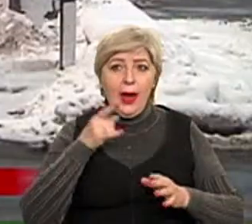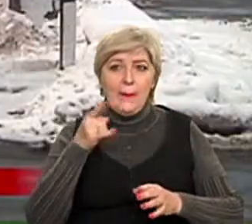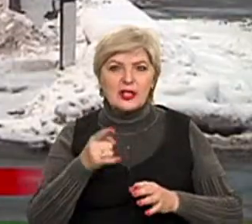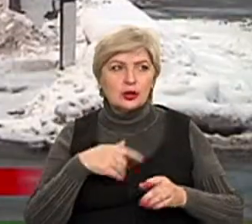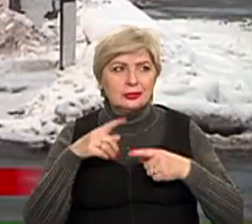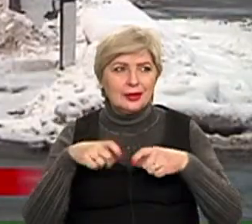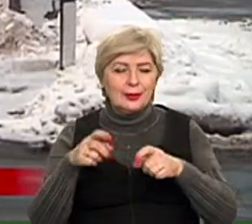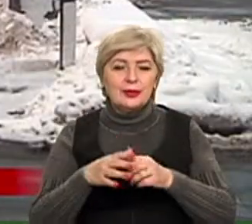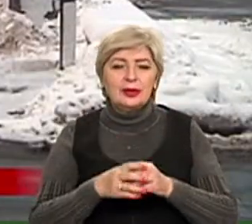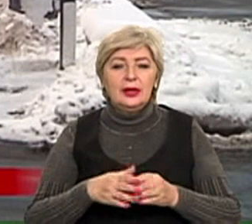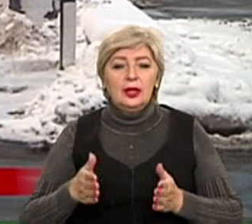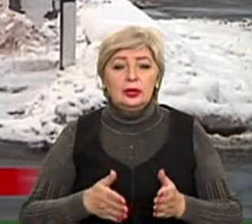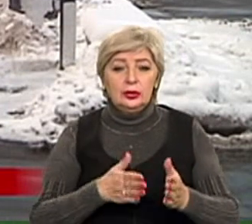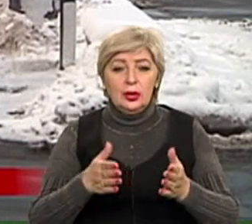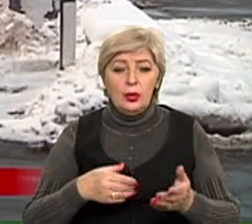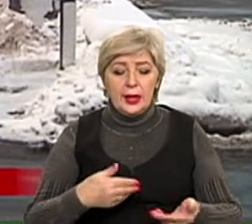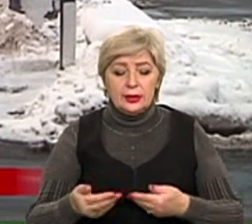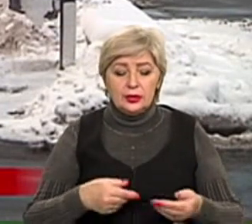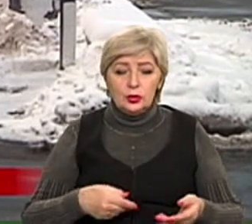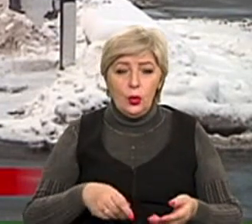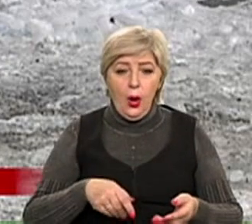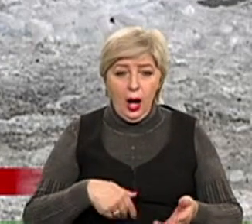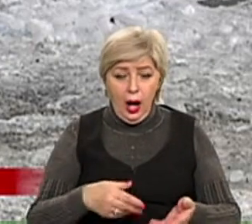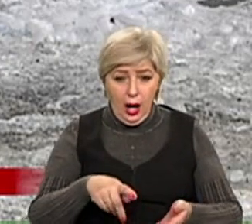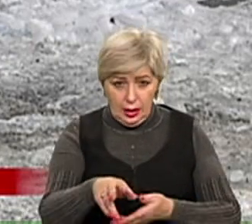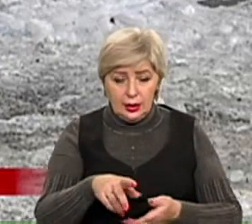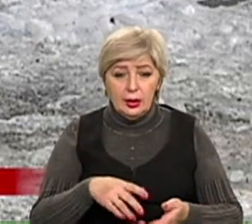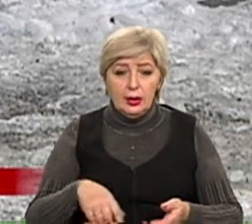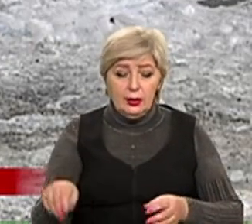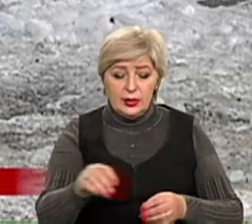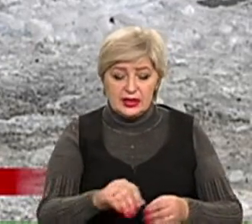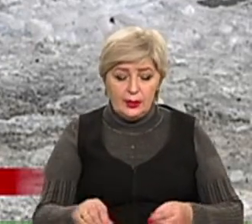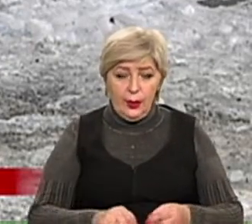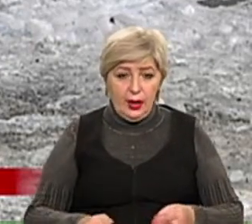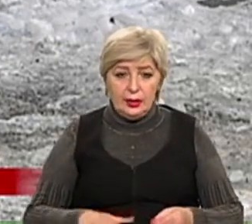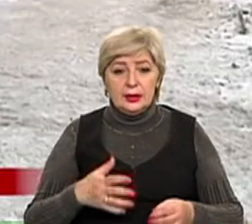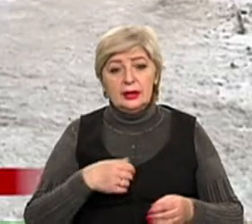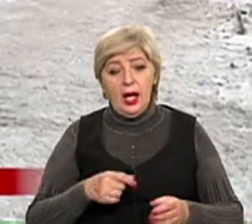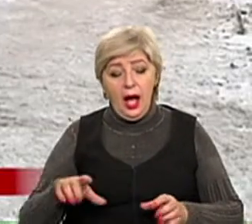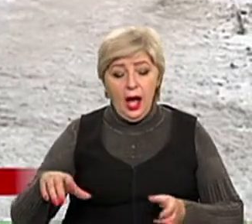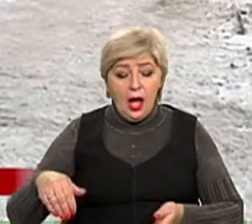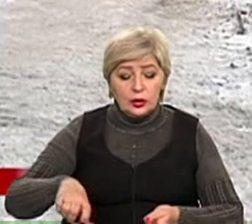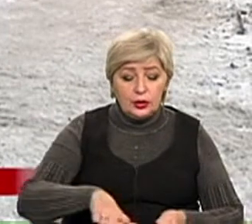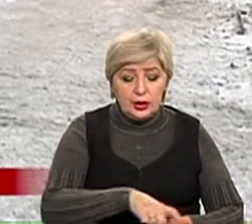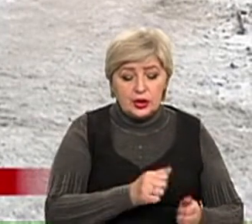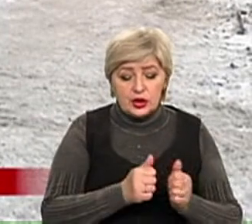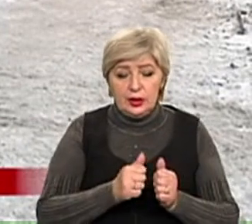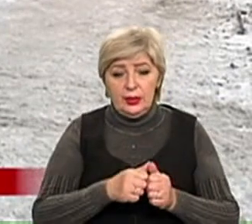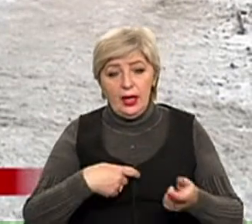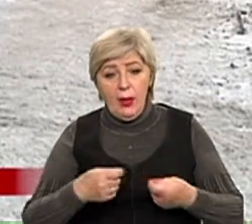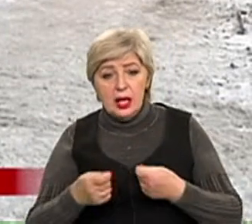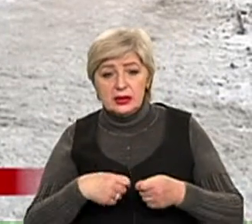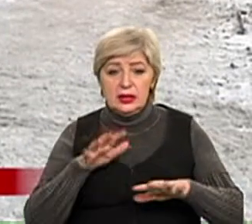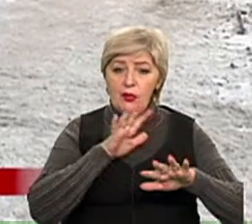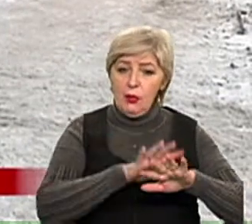маршрутка. Дороги та тротуари посипають спеціальною сумішю. А ось доріжки біля магазинів та банків кожен власник має